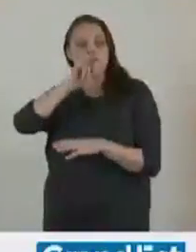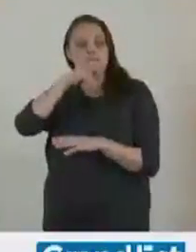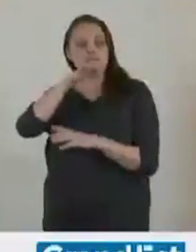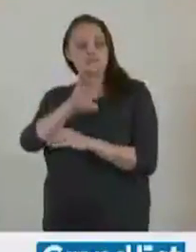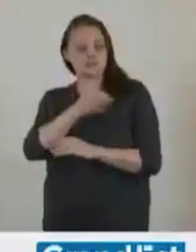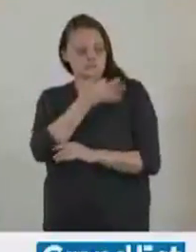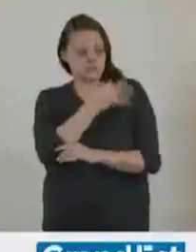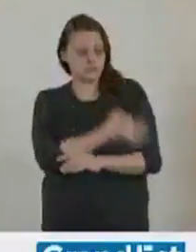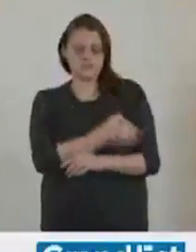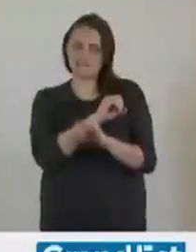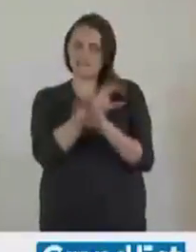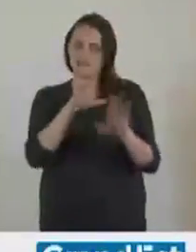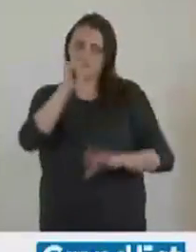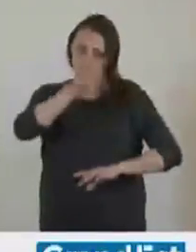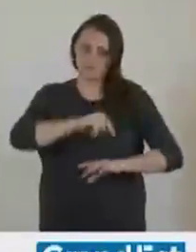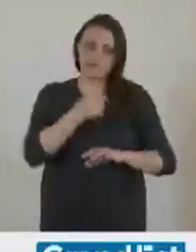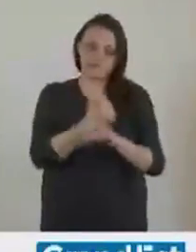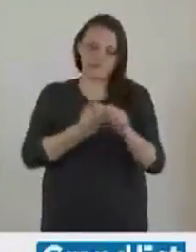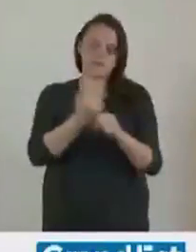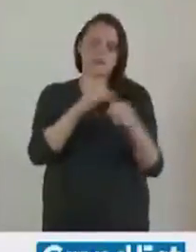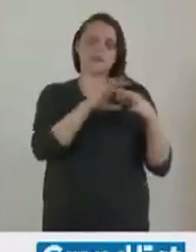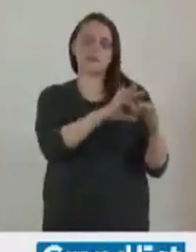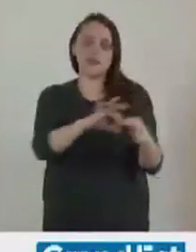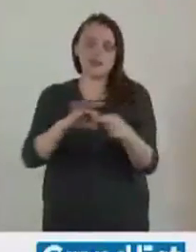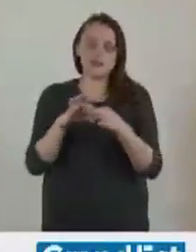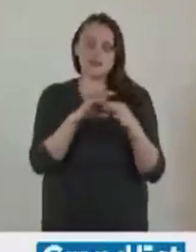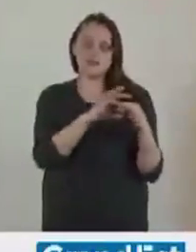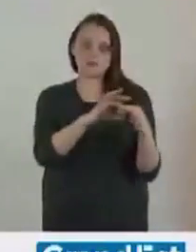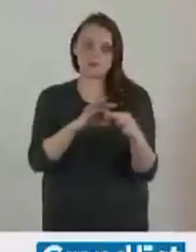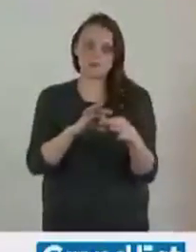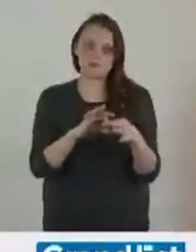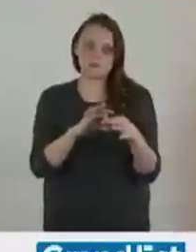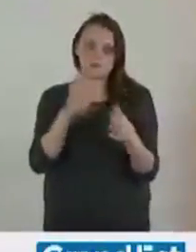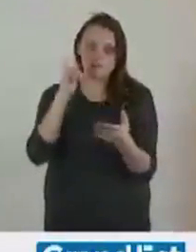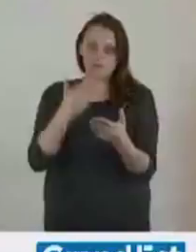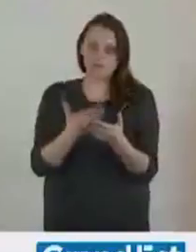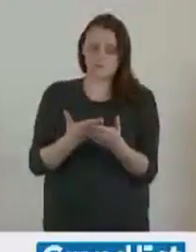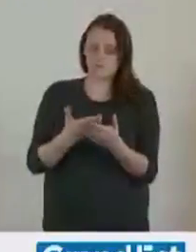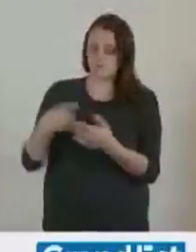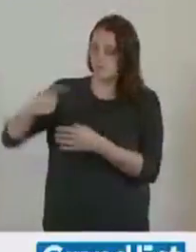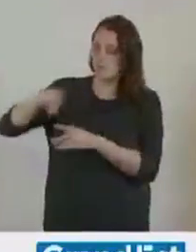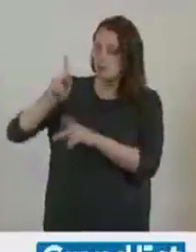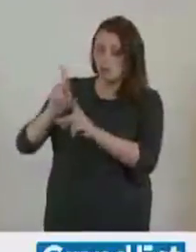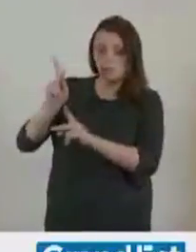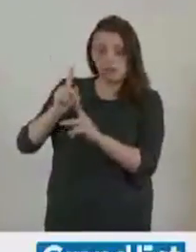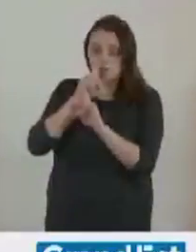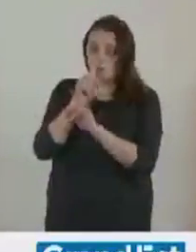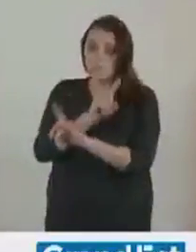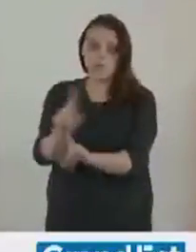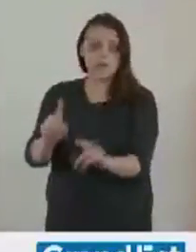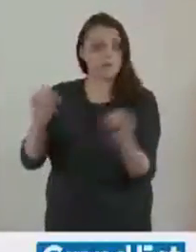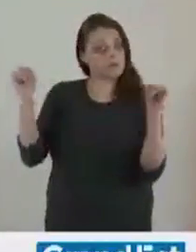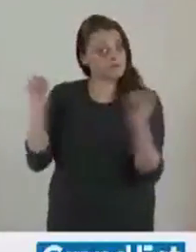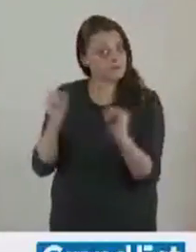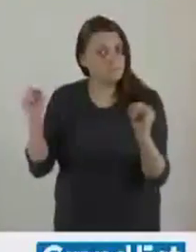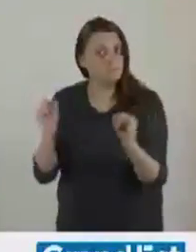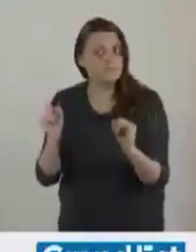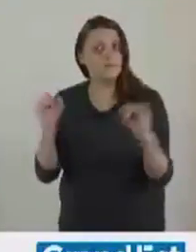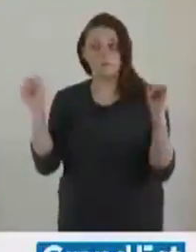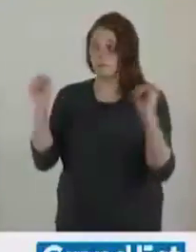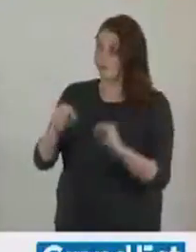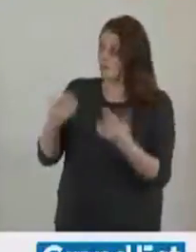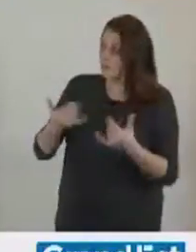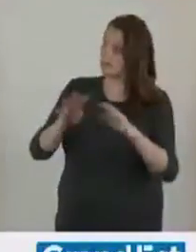cohésion. Alors après, vous ne pouvez pas être d'accord avec la manière de faire, ça se conçoit, on peut en discuter, on est en